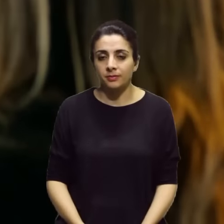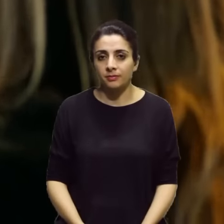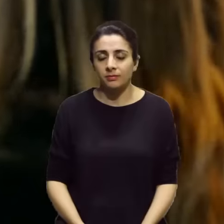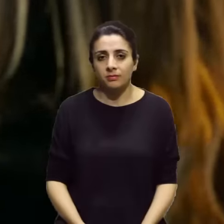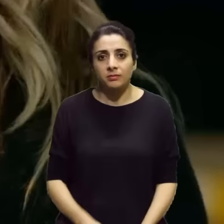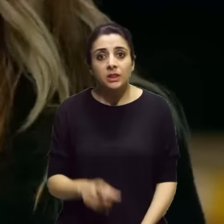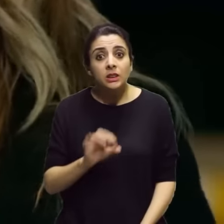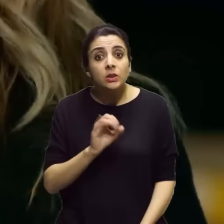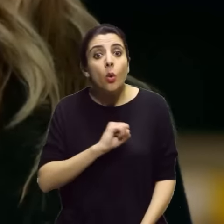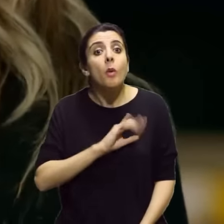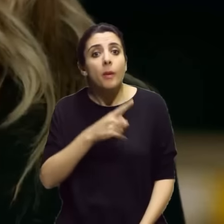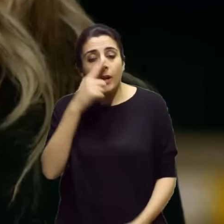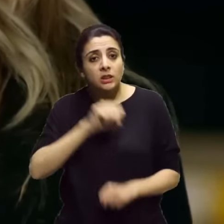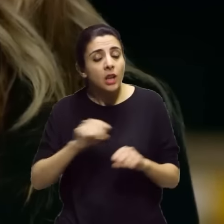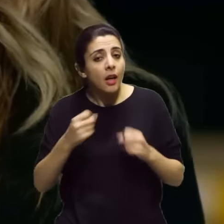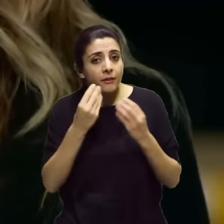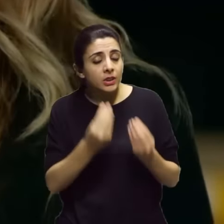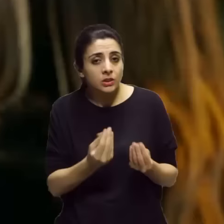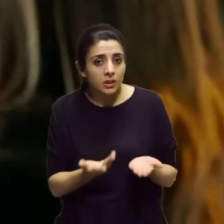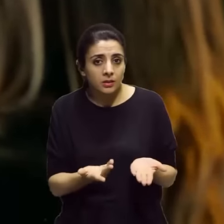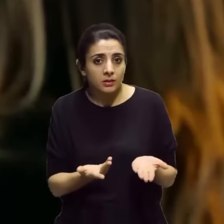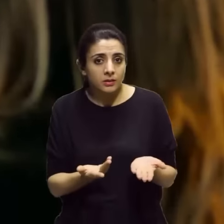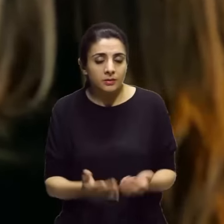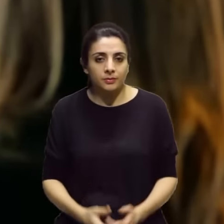Ya ama hiç korkmuyor musun sana zarar vermelerinden?